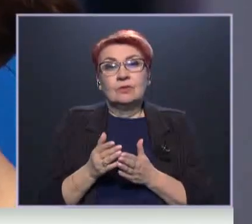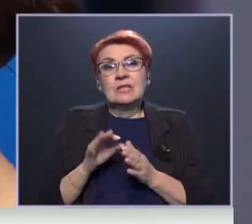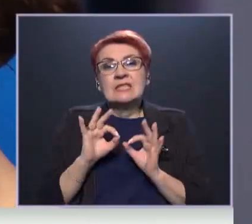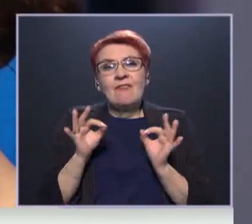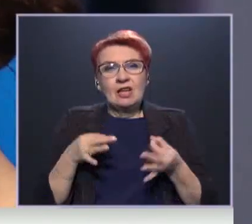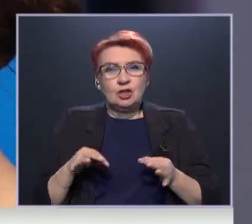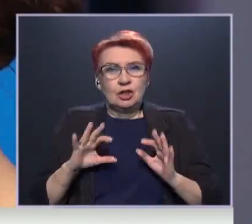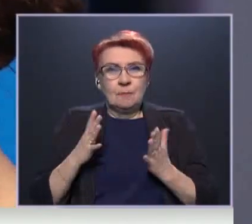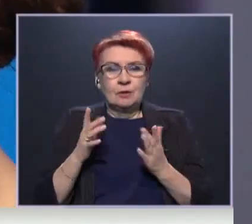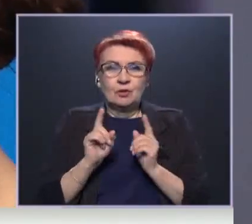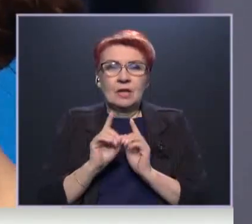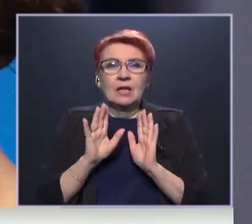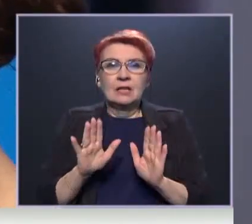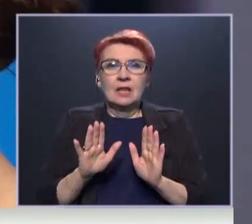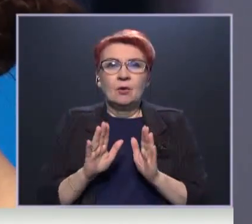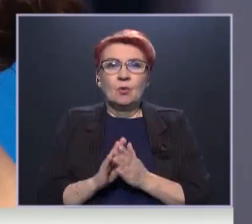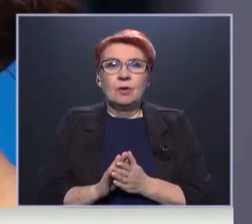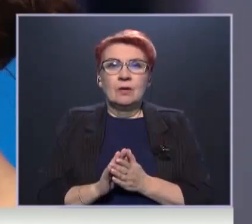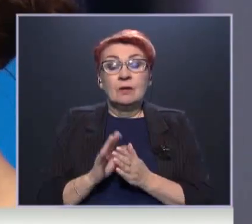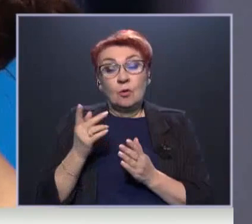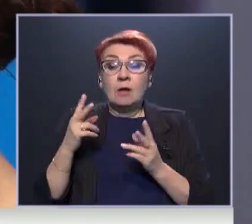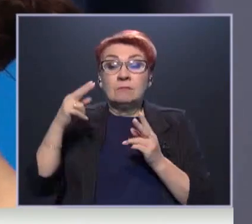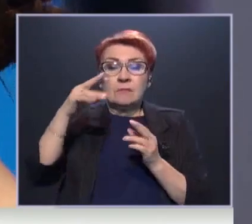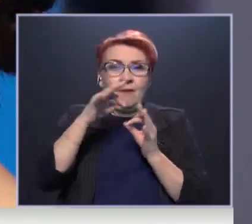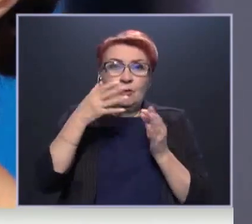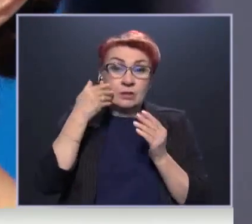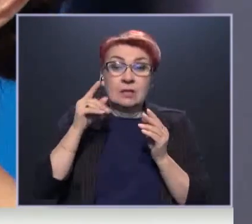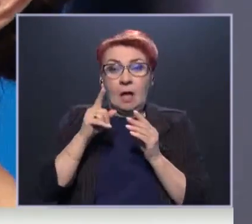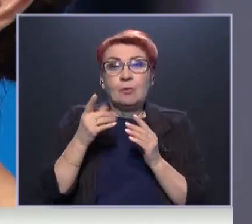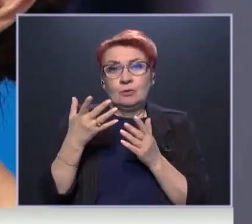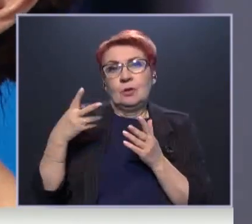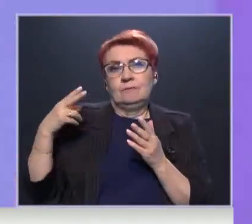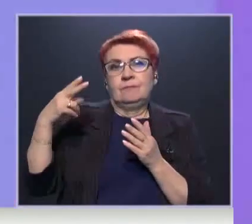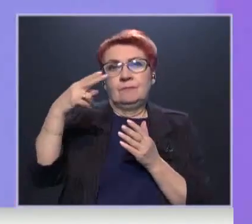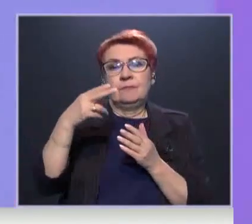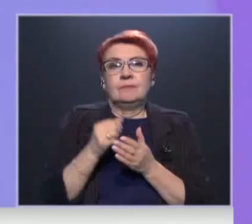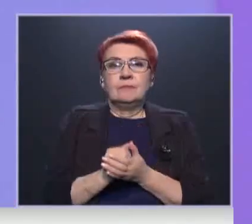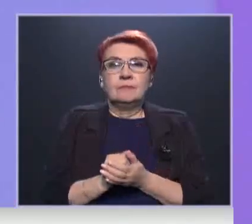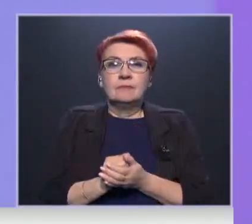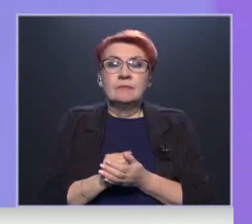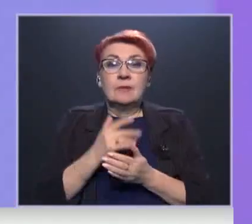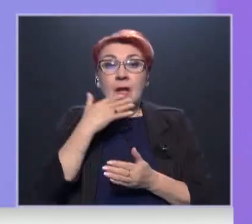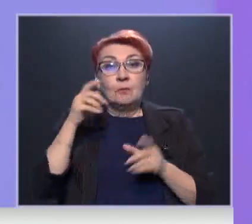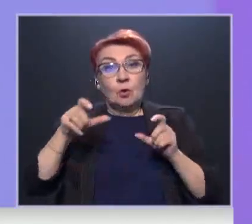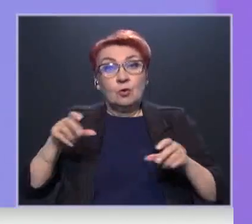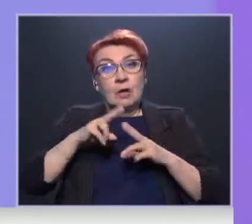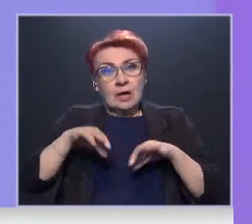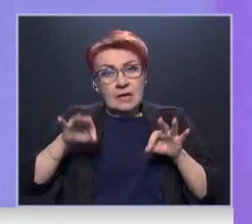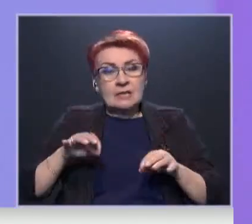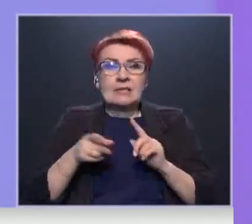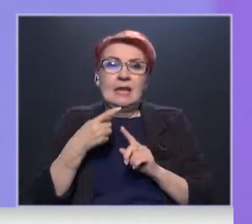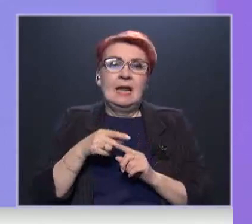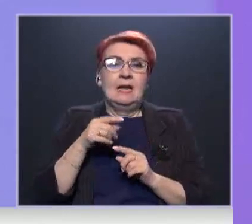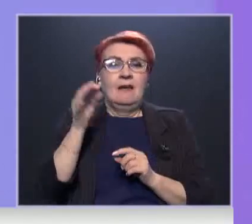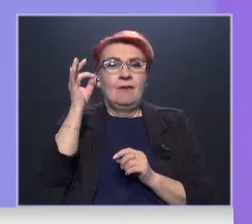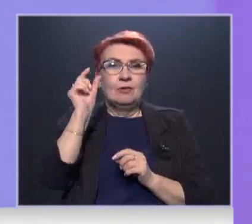такое вот, пострижение волосиков. Да. Иногда бывает, из-за много людей крестится, или волосиков мало,